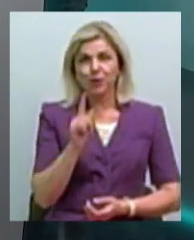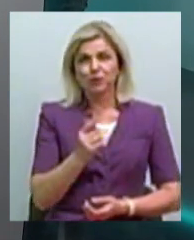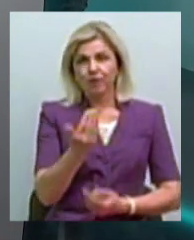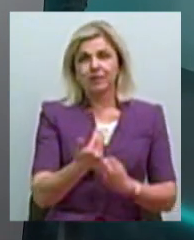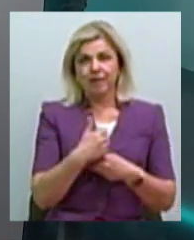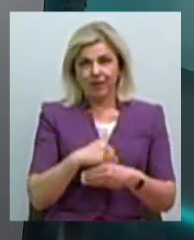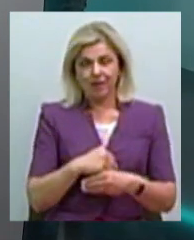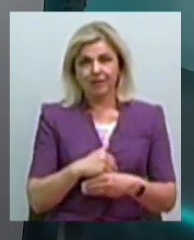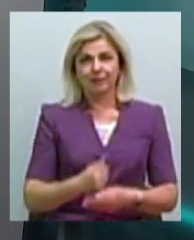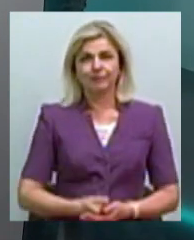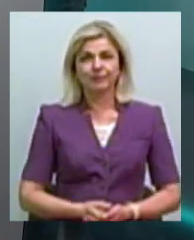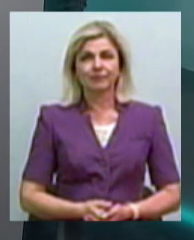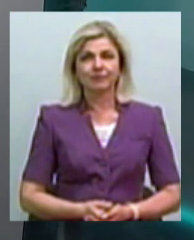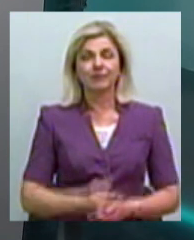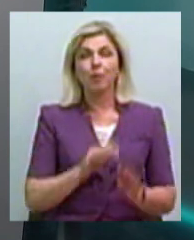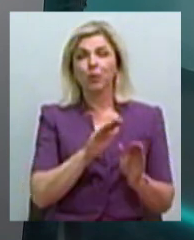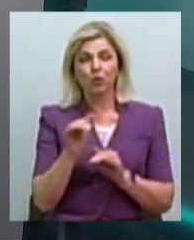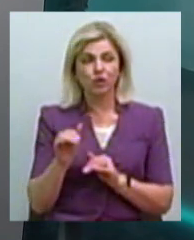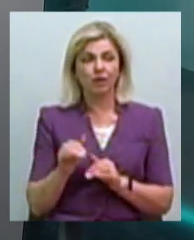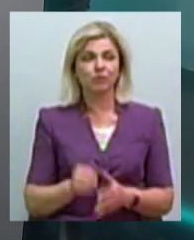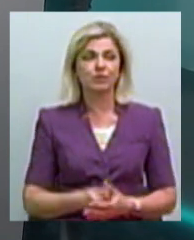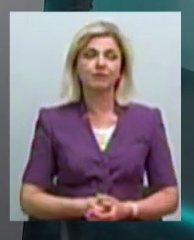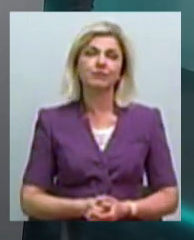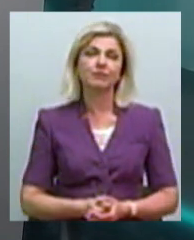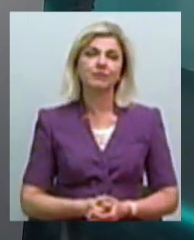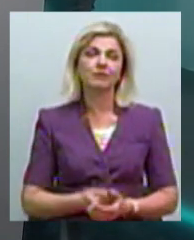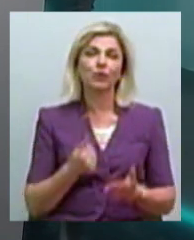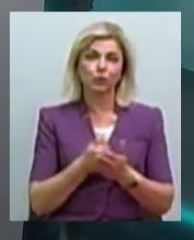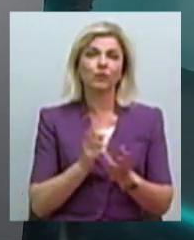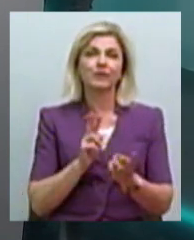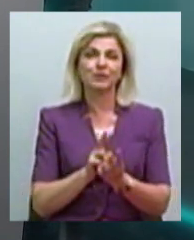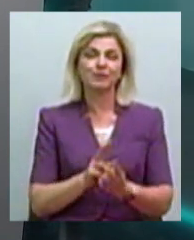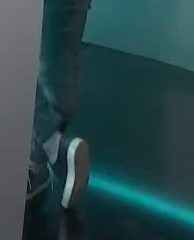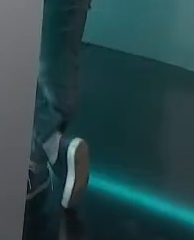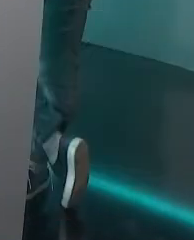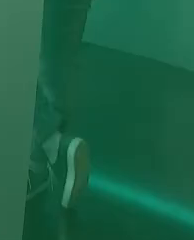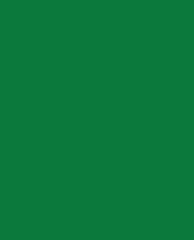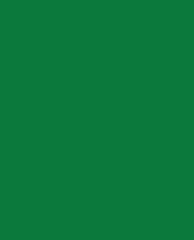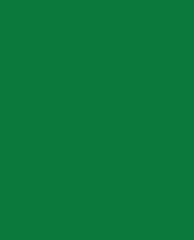завітали до нас. А я прощаюся з вами, шановні глядачі. На все добре, гарного вечора.